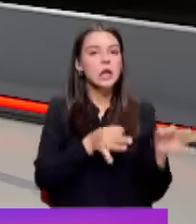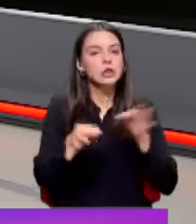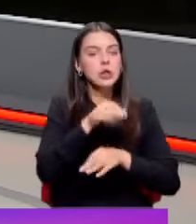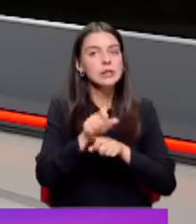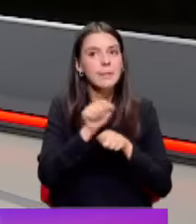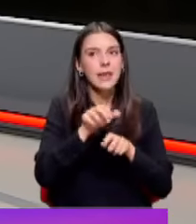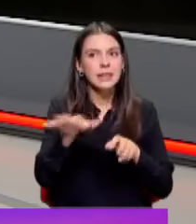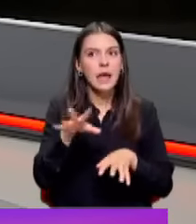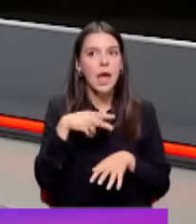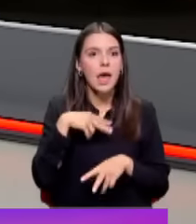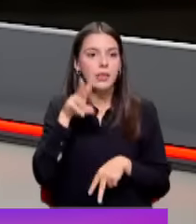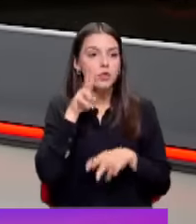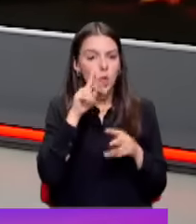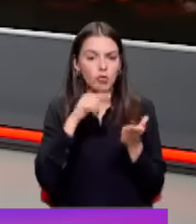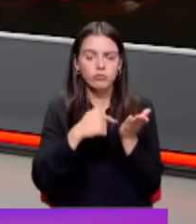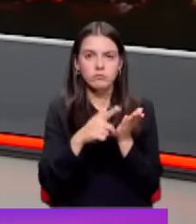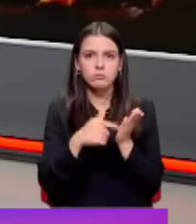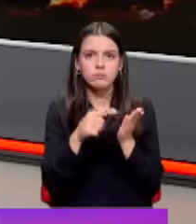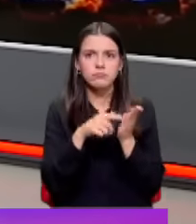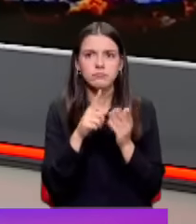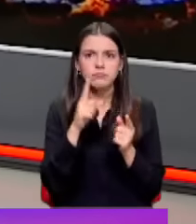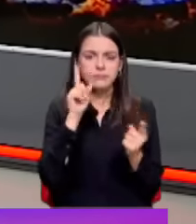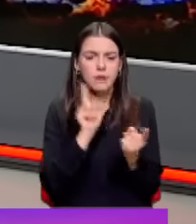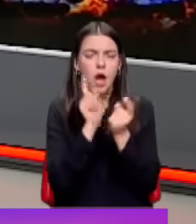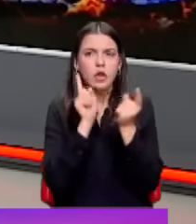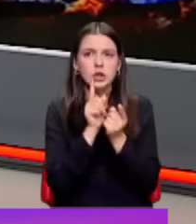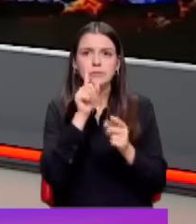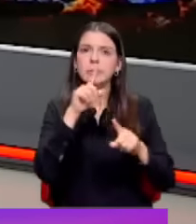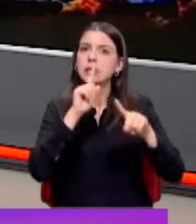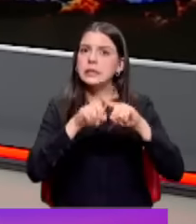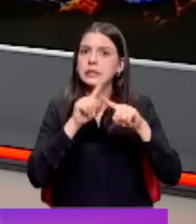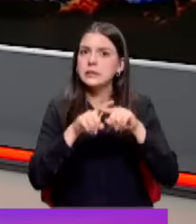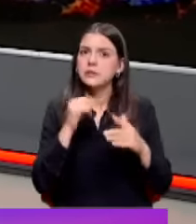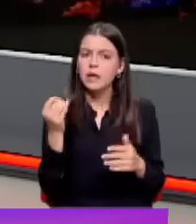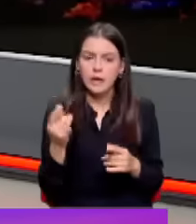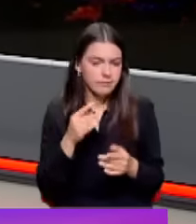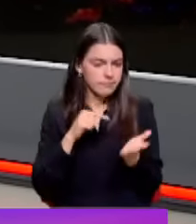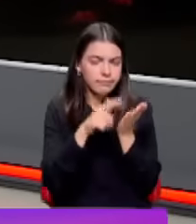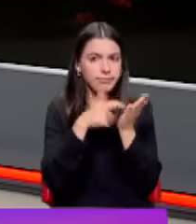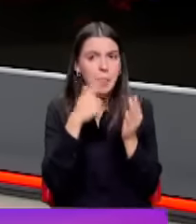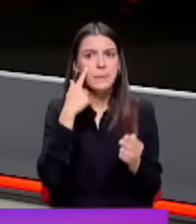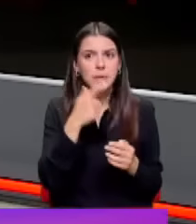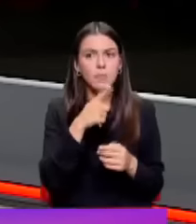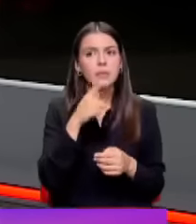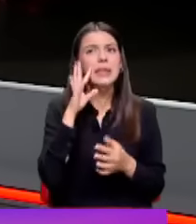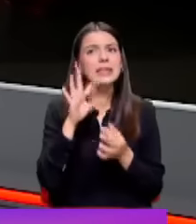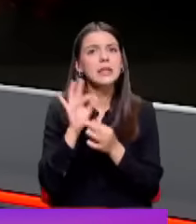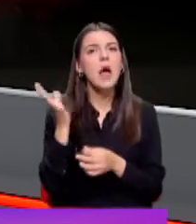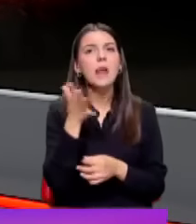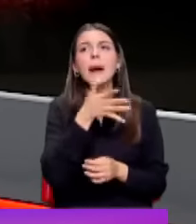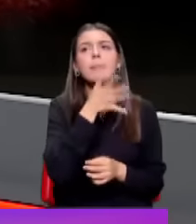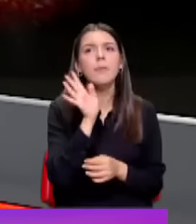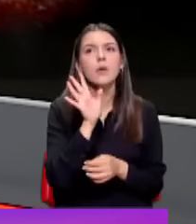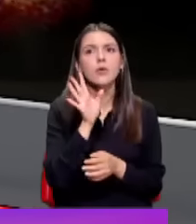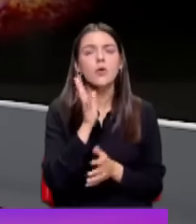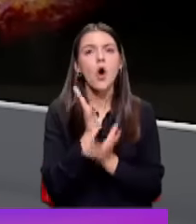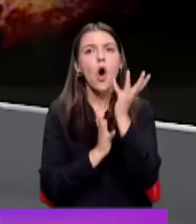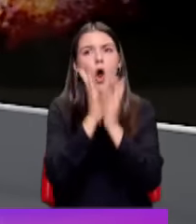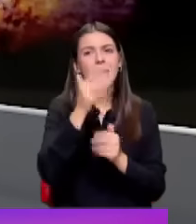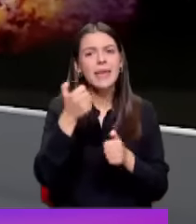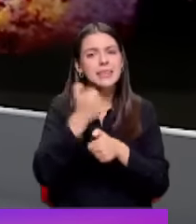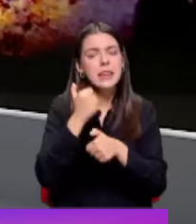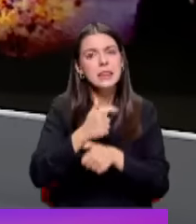medyada gezindikçe rastladım. Böyle özellikle X'te gezinirken rastladım. İnsanlarımız galiba bilmiyorlar. Orman Genel